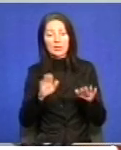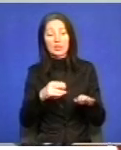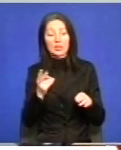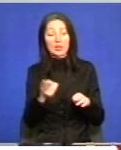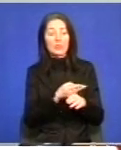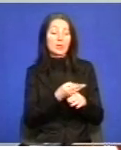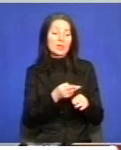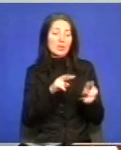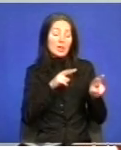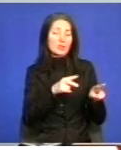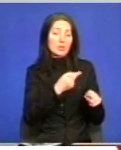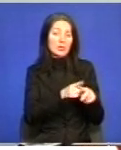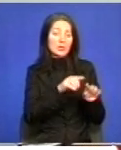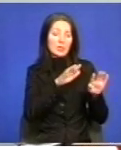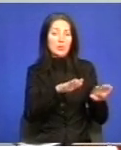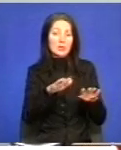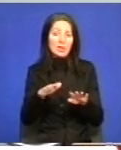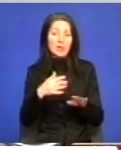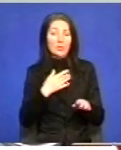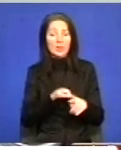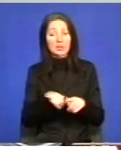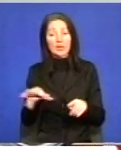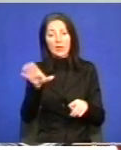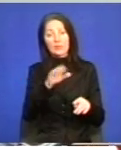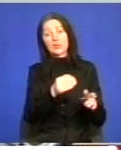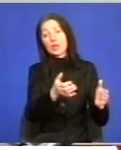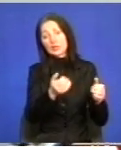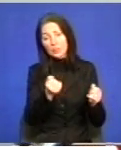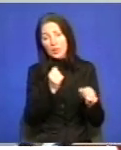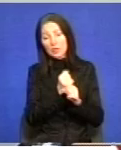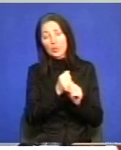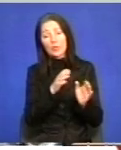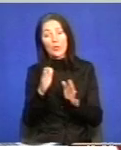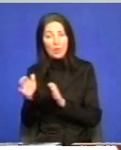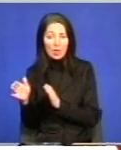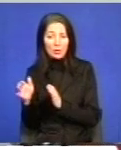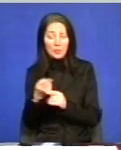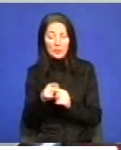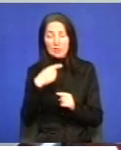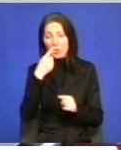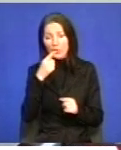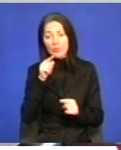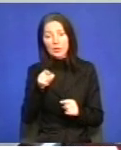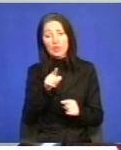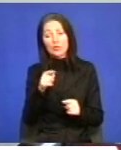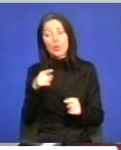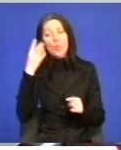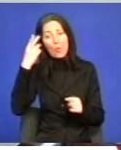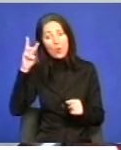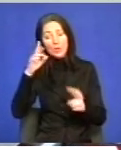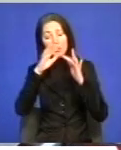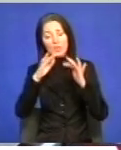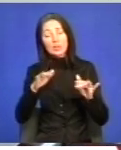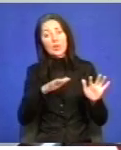просто на цих місцях. Ну, правда, ми це все утилізували, привели все в порядок, але це говорить про те, що мода на ялинки